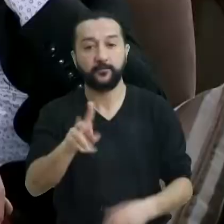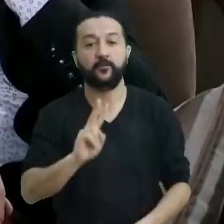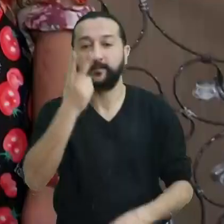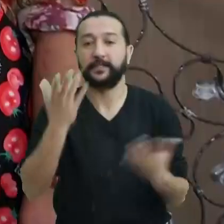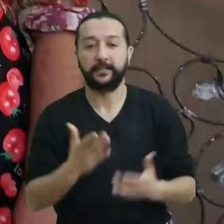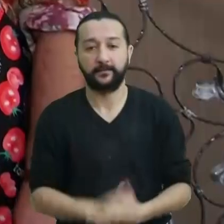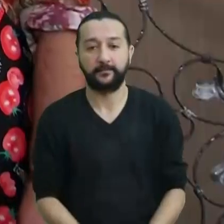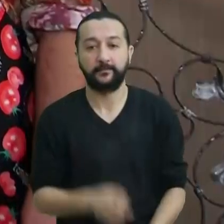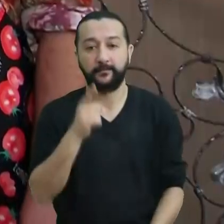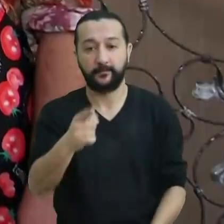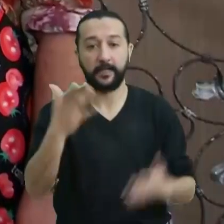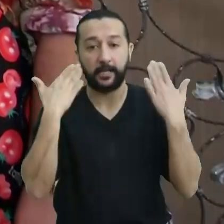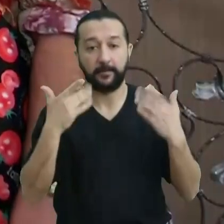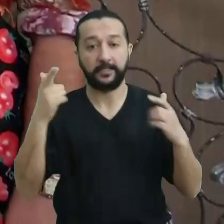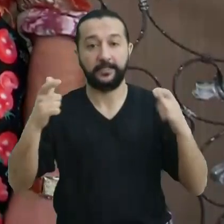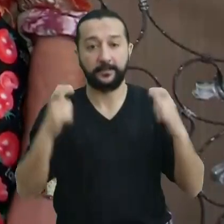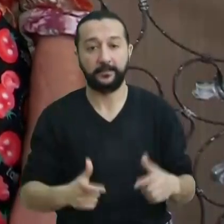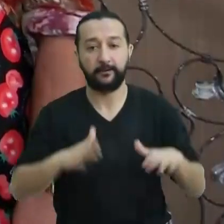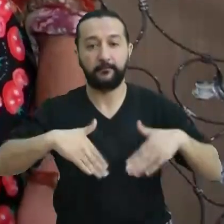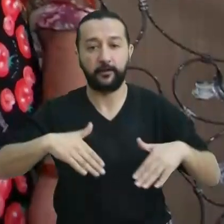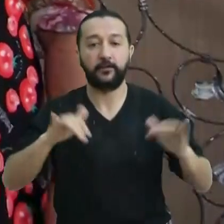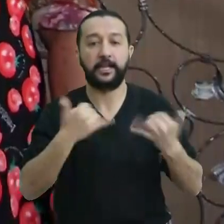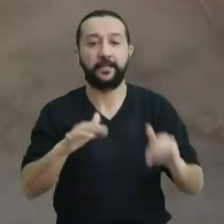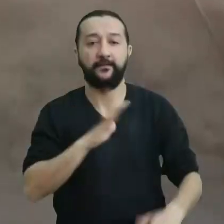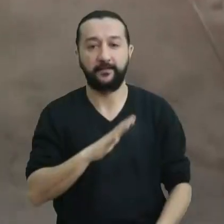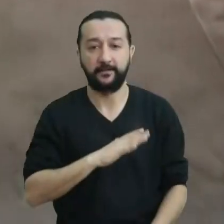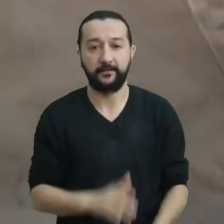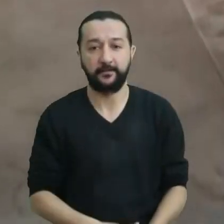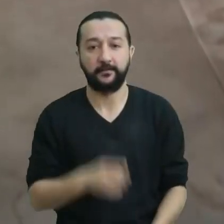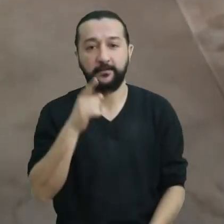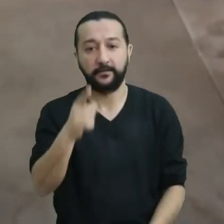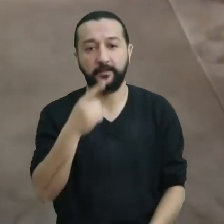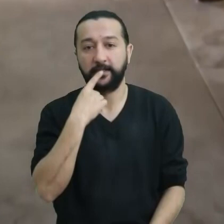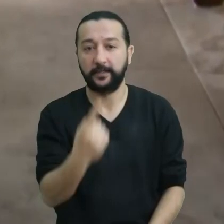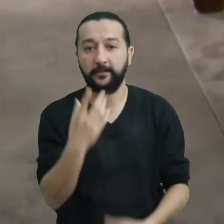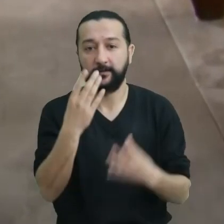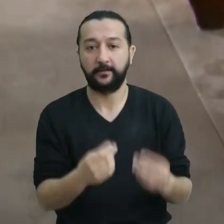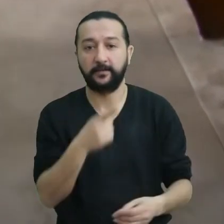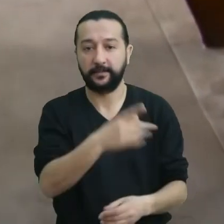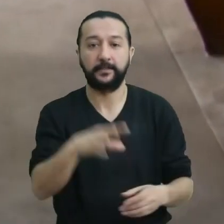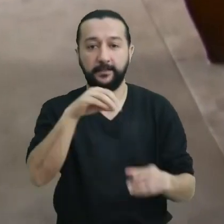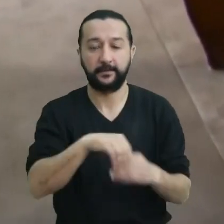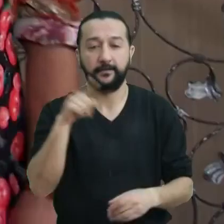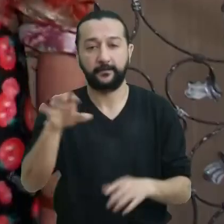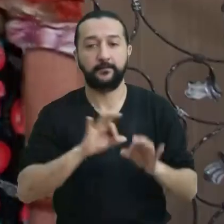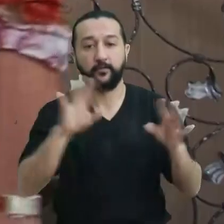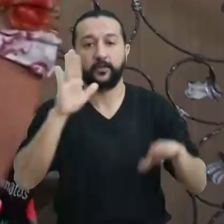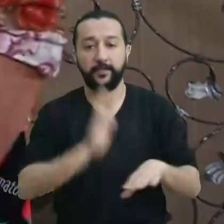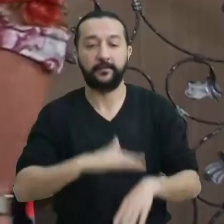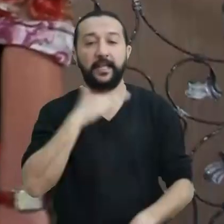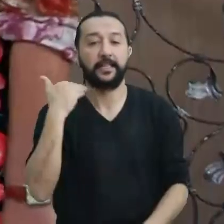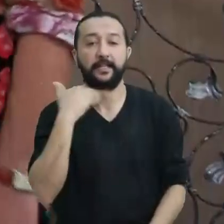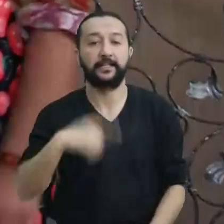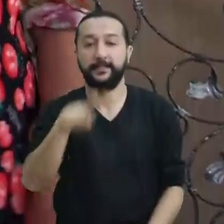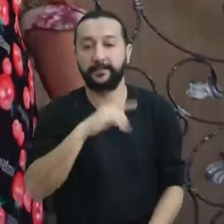o sürpriz? Benim bahçede barbekü partisi. Izgara başında kayınço. Mis gibi etler